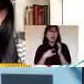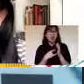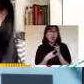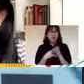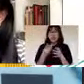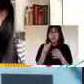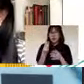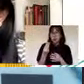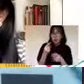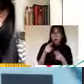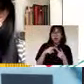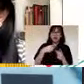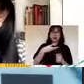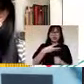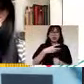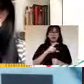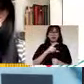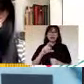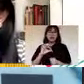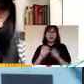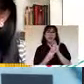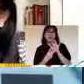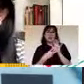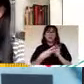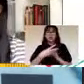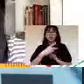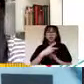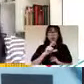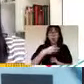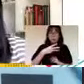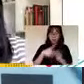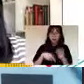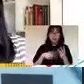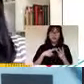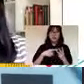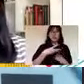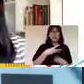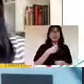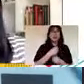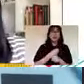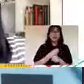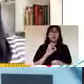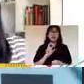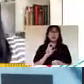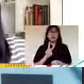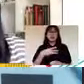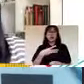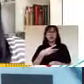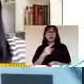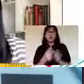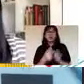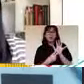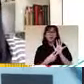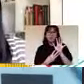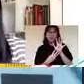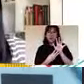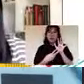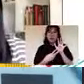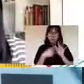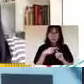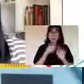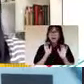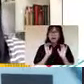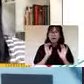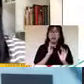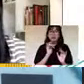e-commerce, e-government, itu yang telah mendorong pengumpulan data pribadi dalam skala yang besar. Jadi sebetulnya kalau data pribadi